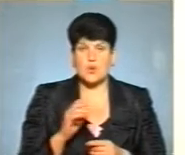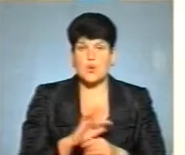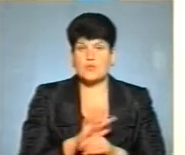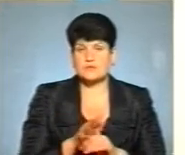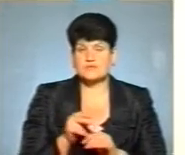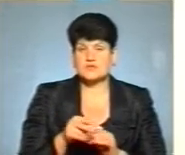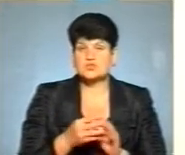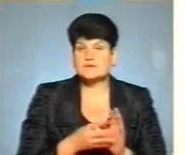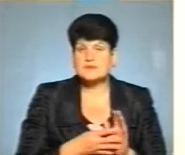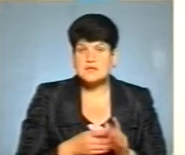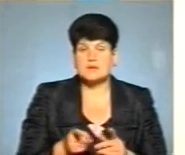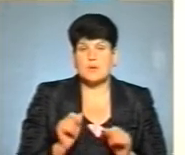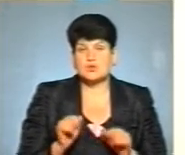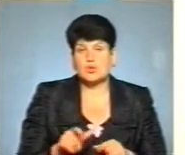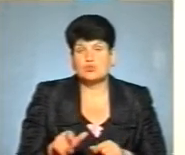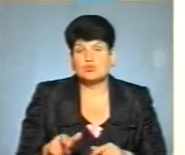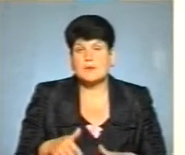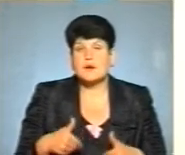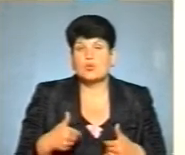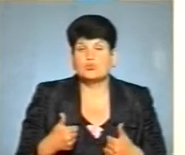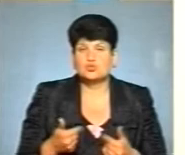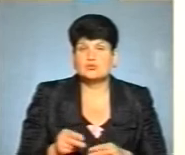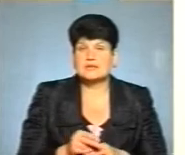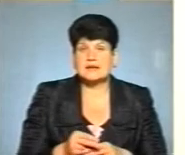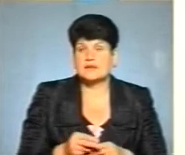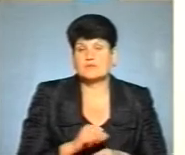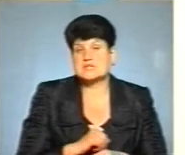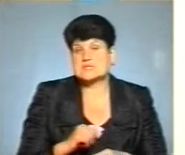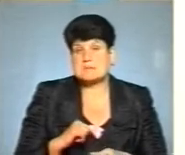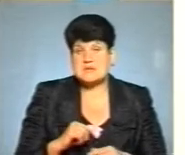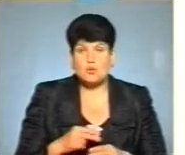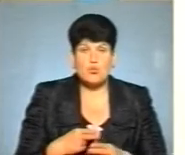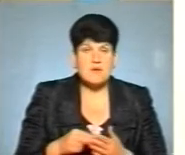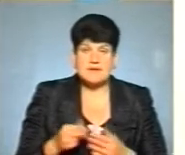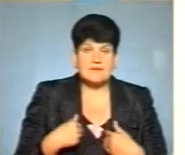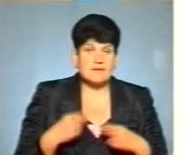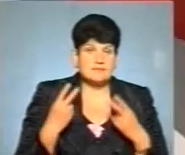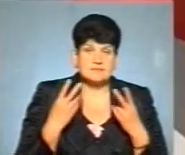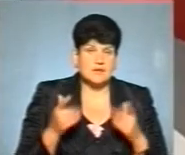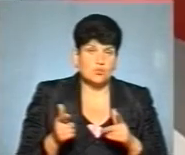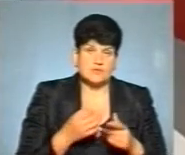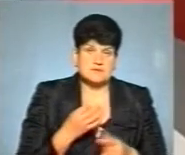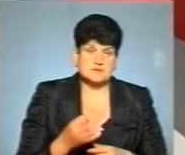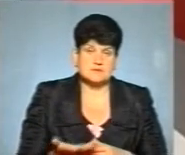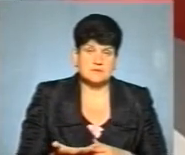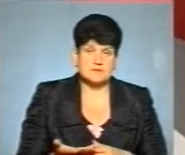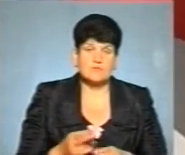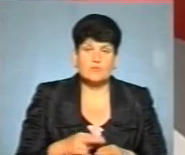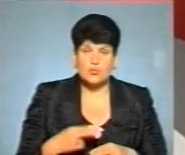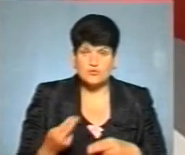людям рекомендують якісь лікарства, які вони самостійно купляють. Я не готовий, тому що це краще здавати медичним працівникам.